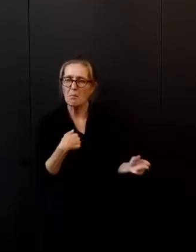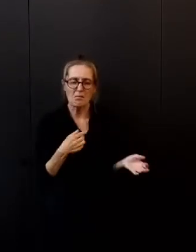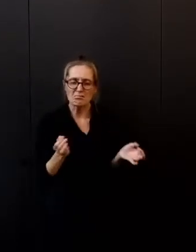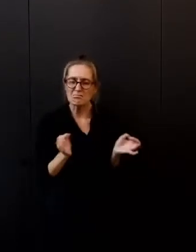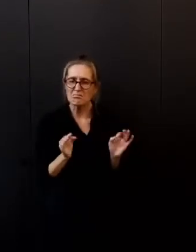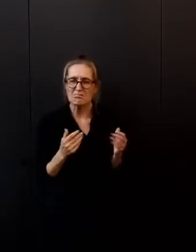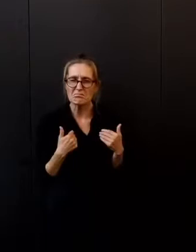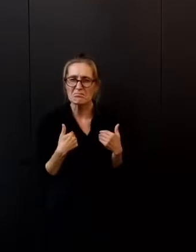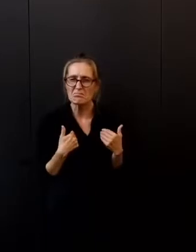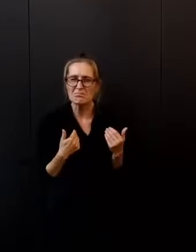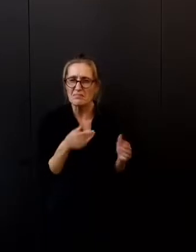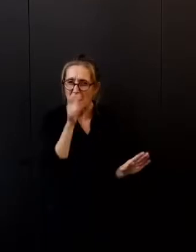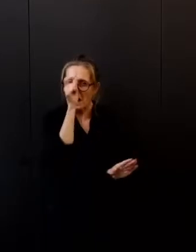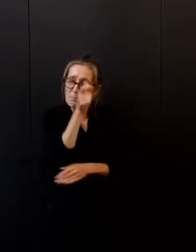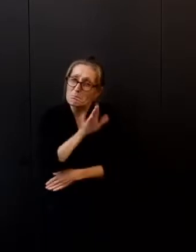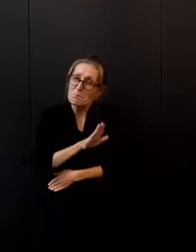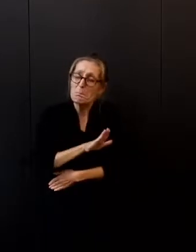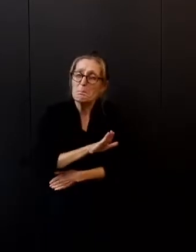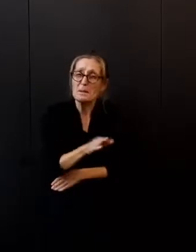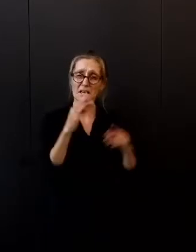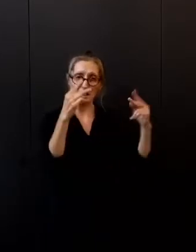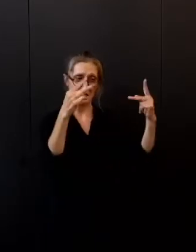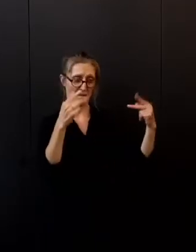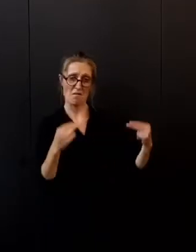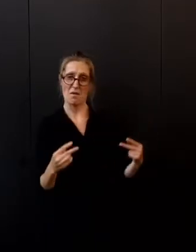Il y a une certaine logique